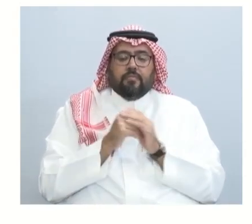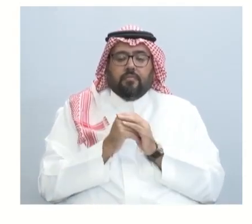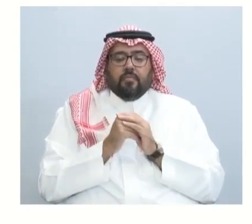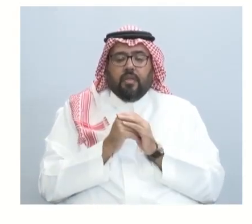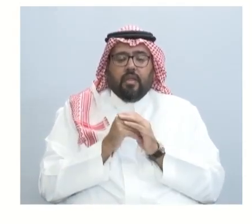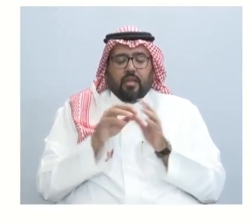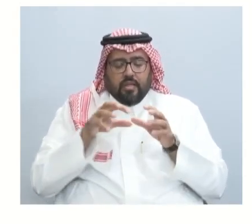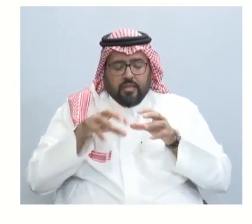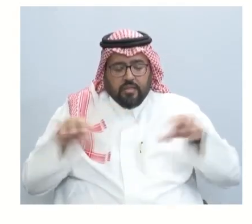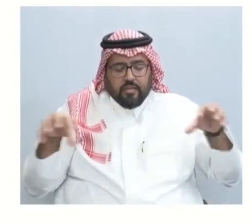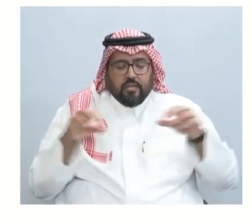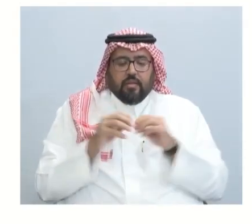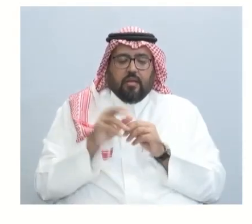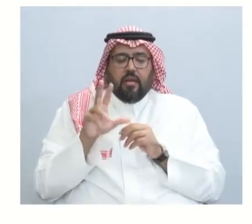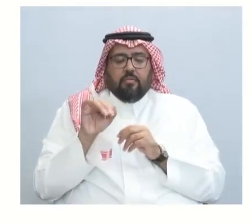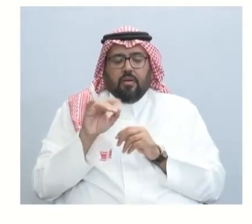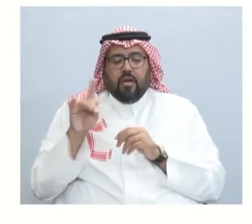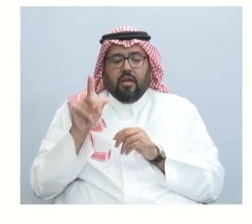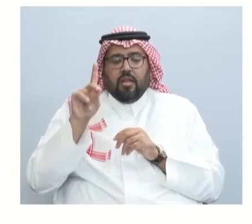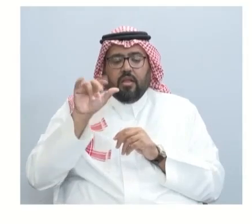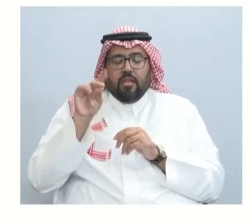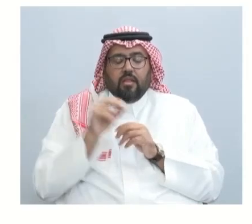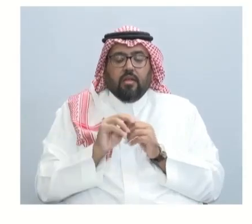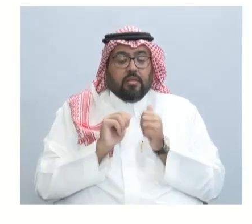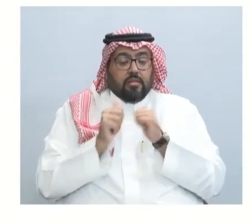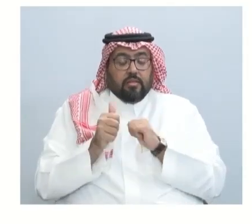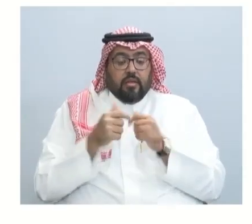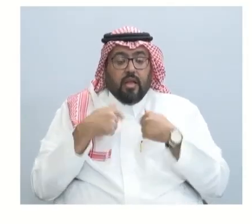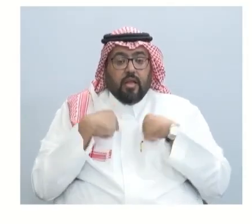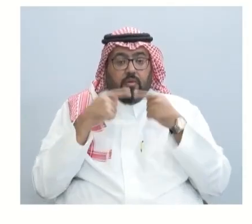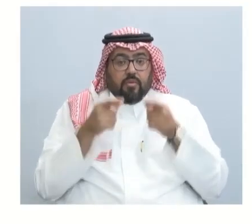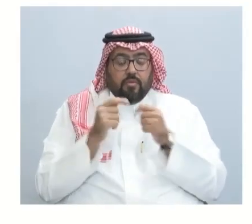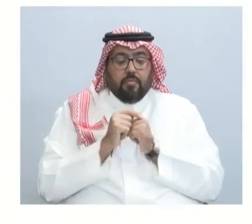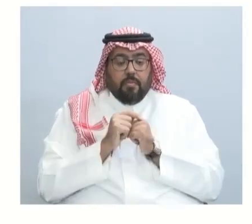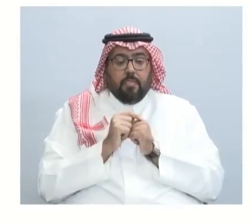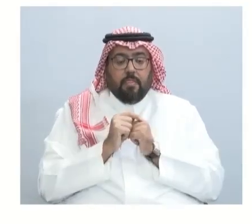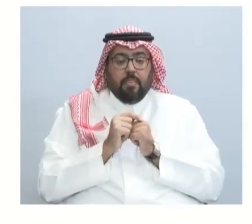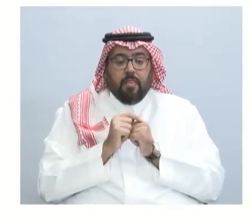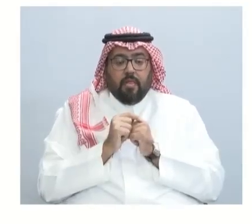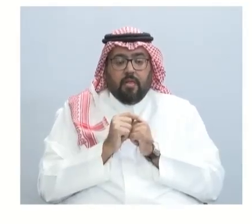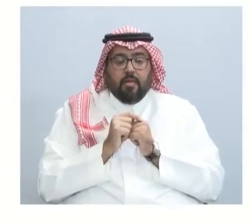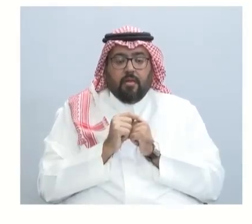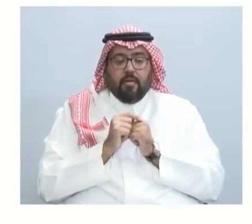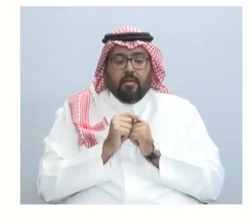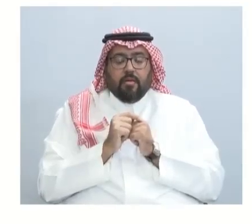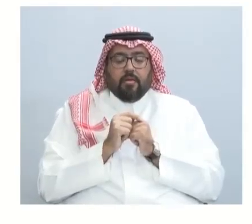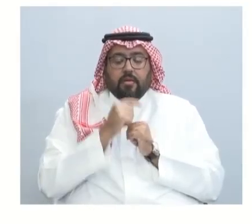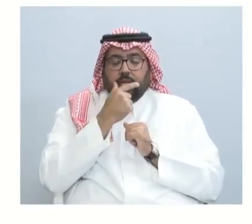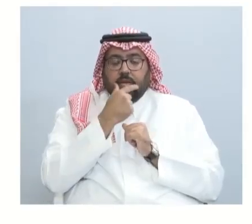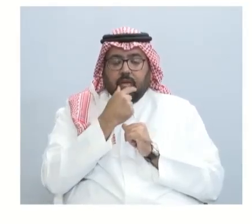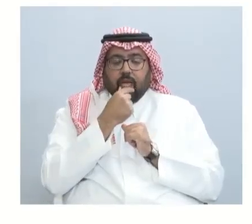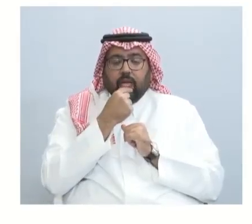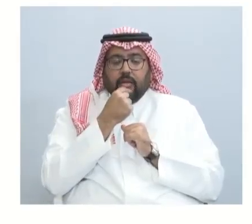ان نفصل انواع المخاليط لننطلق واياكم عزيزي الطالب وعزيزه الطالبه ونشاهد